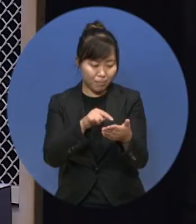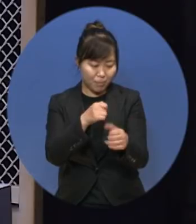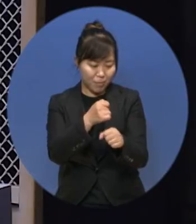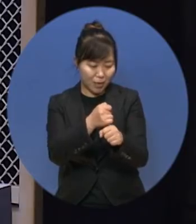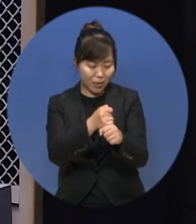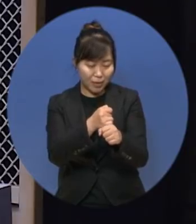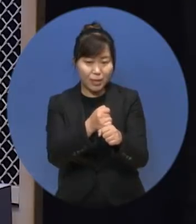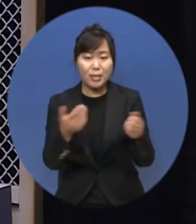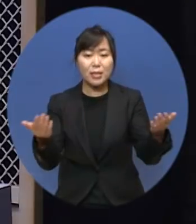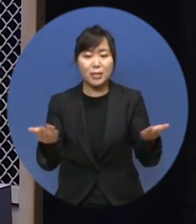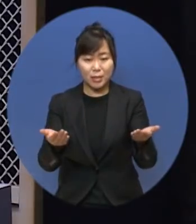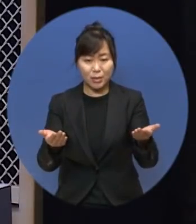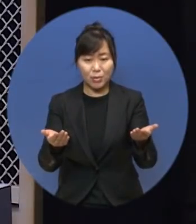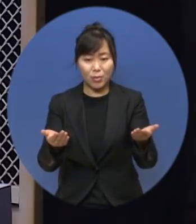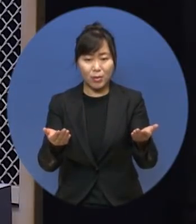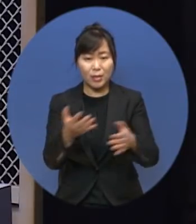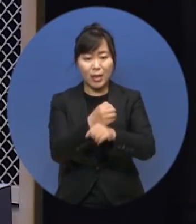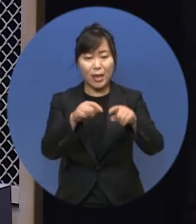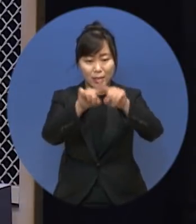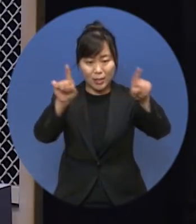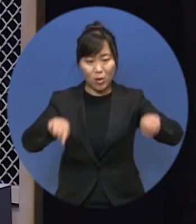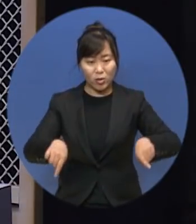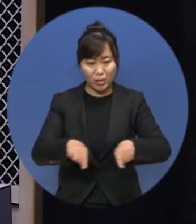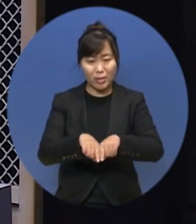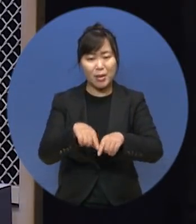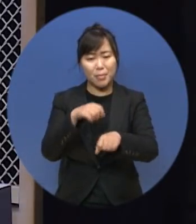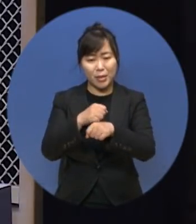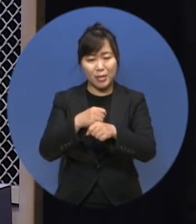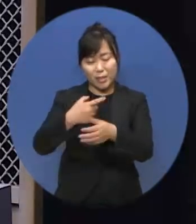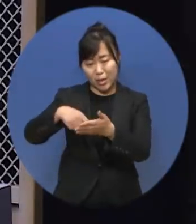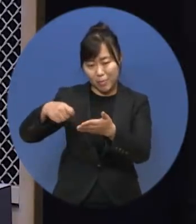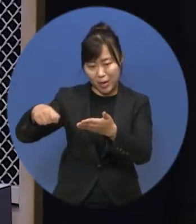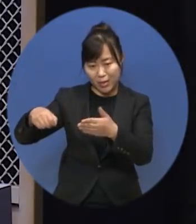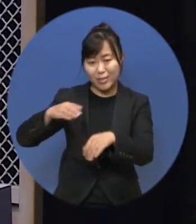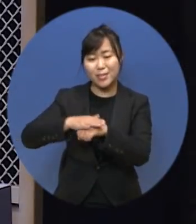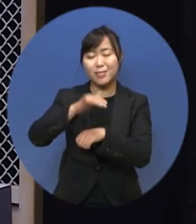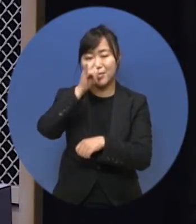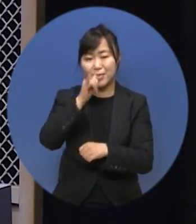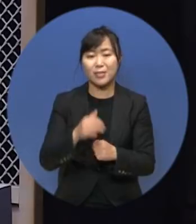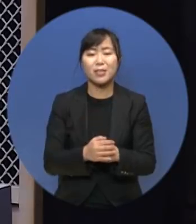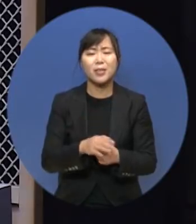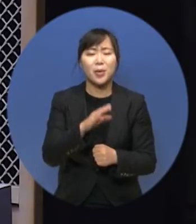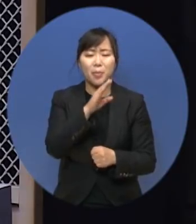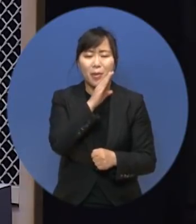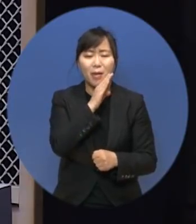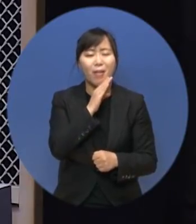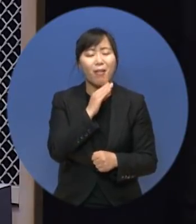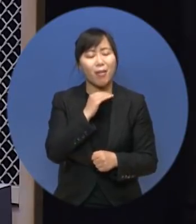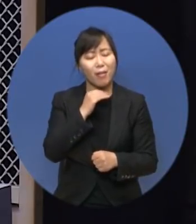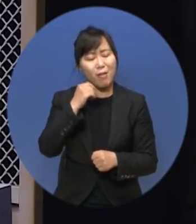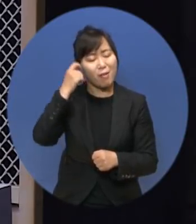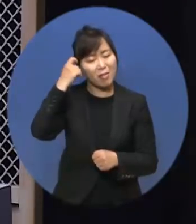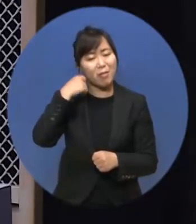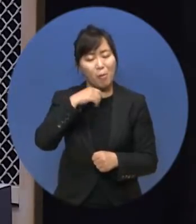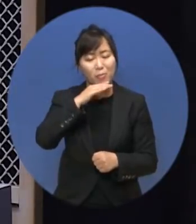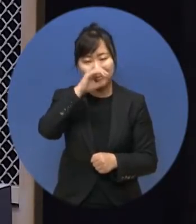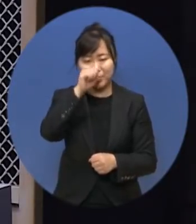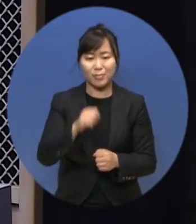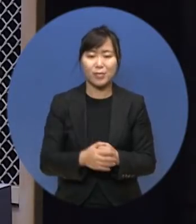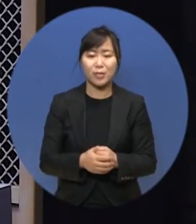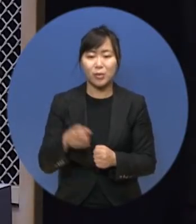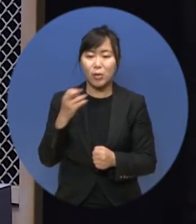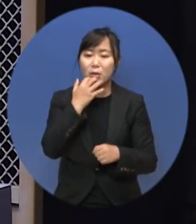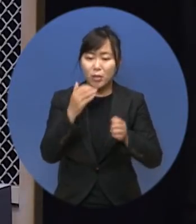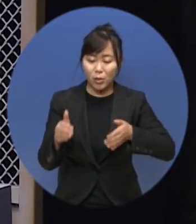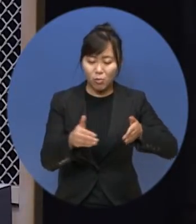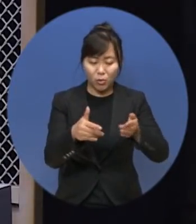만들어진 근로계약서를 작가들이 직접 제작을 해서 서명을 하는 장면이 연출되었는데요. 매우 그 인상 깊은 장면이었습니다. 아울러